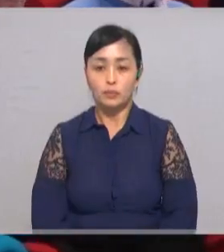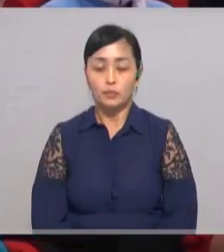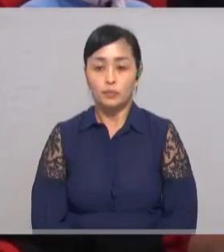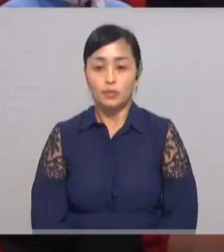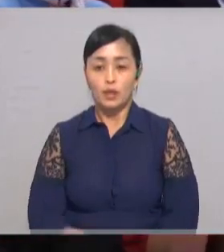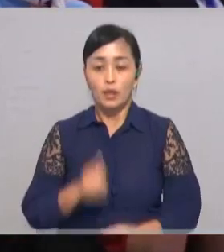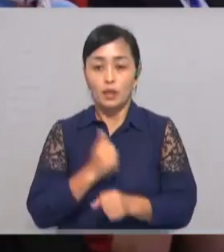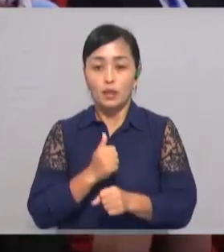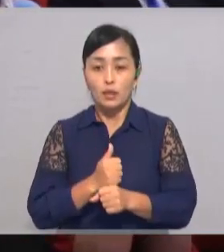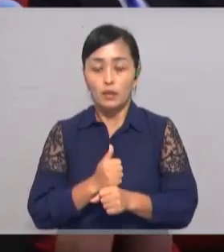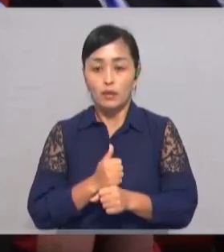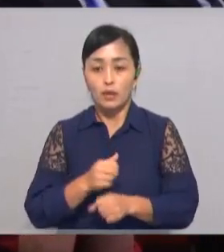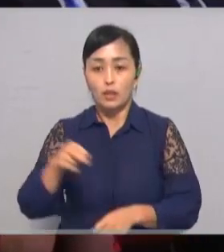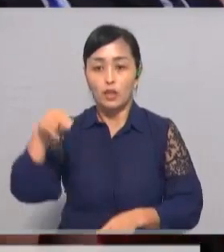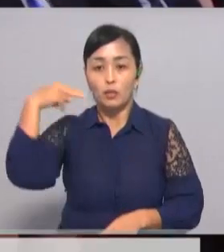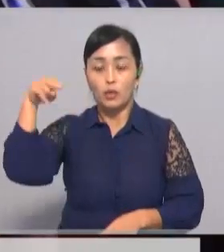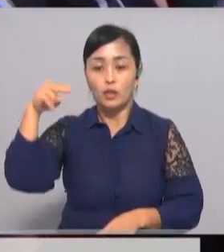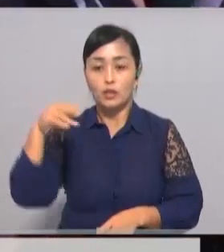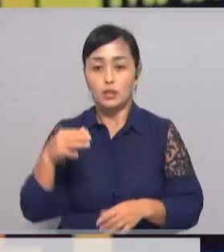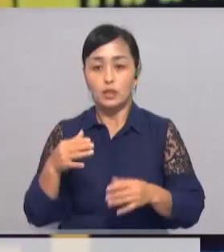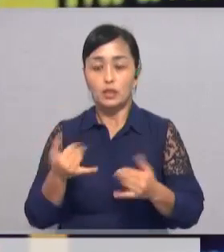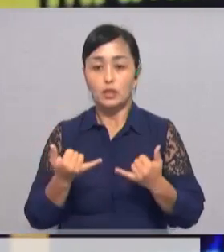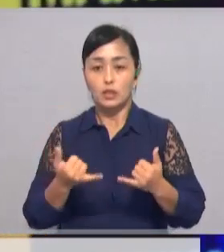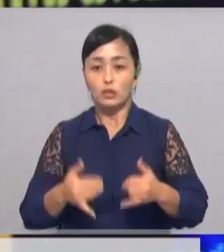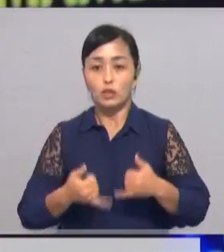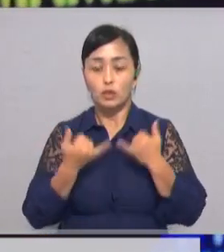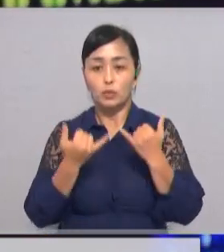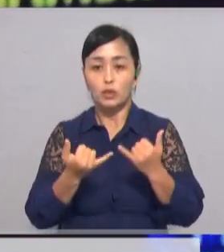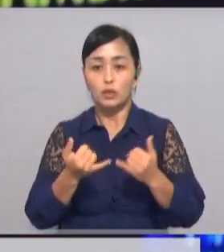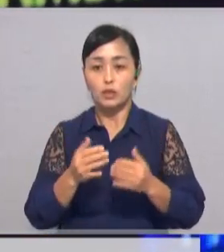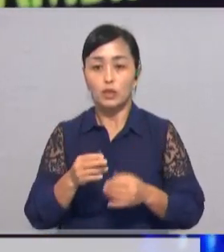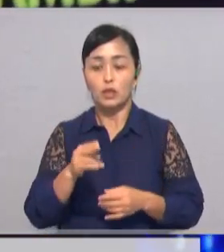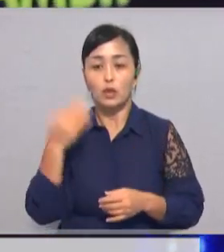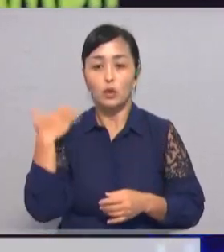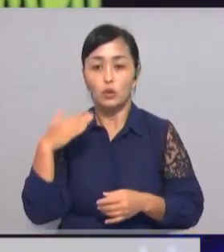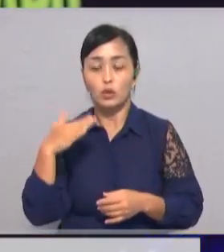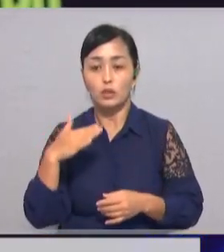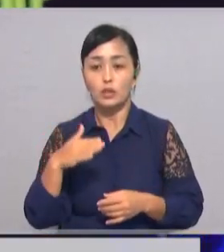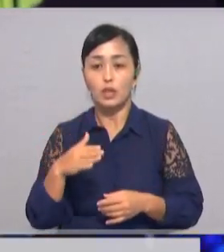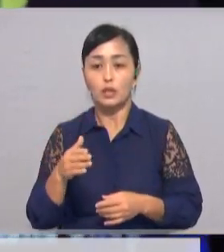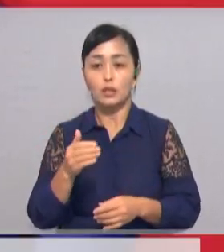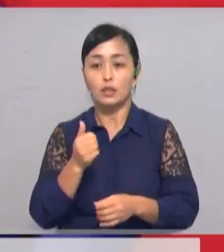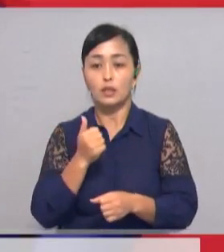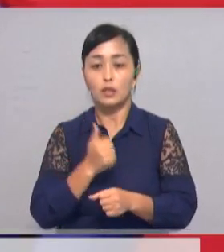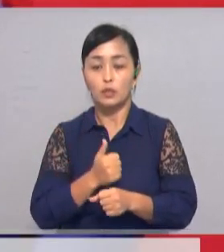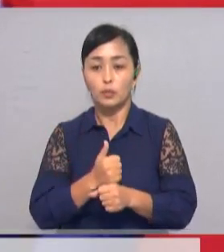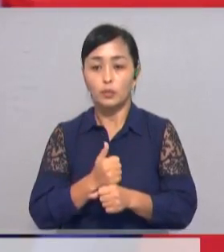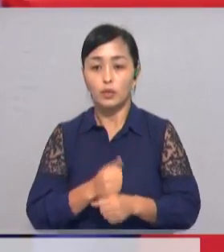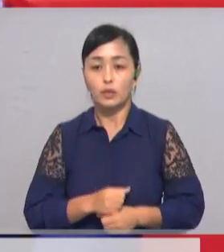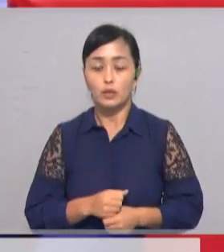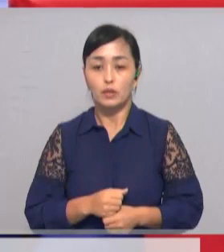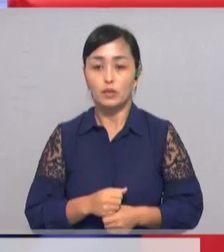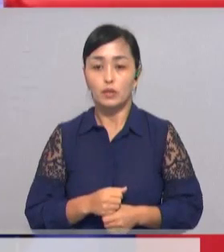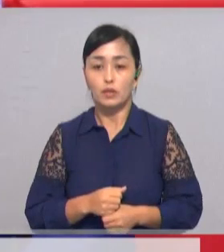глава государства ксмж мартукаев поднял вопрос о присвоении особого статуса города туркестану в этом отношении у работников культуры